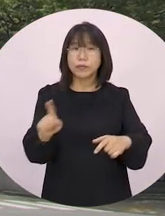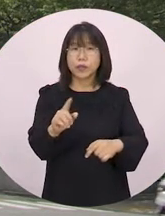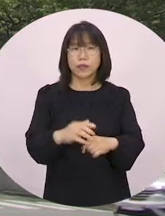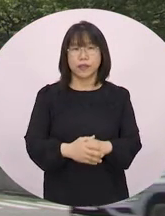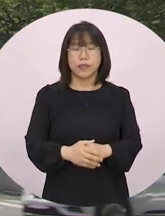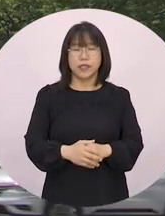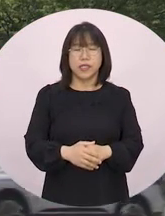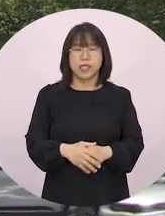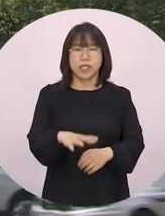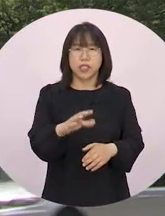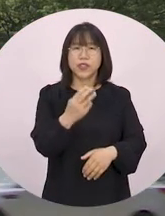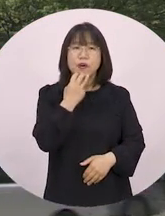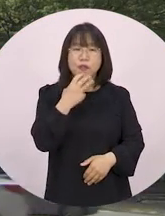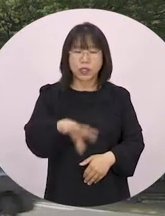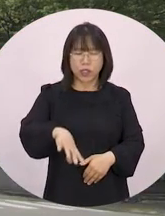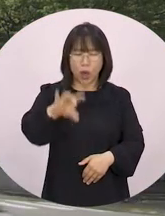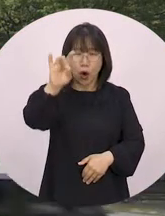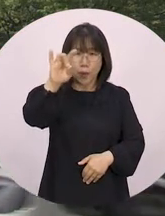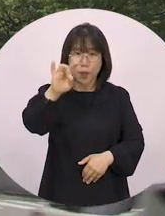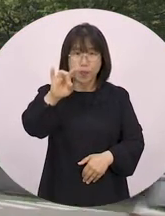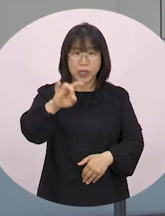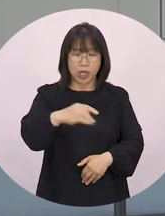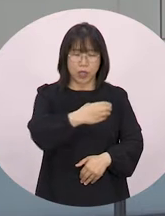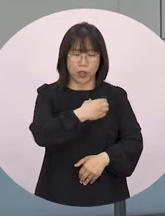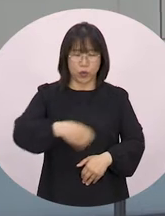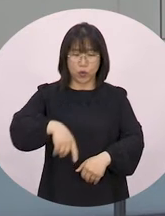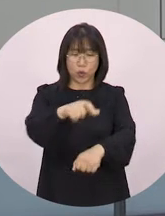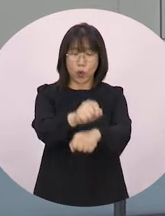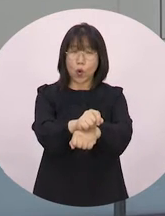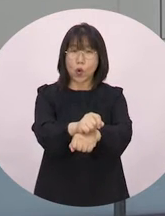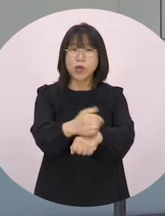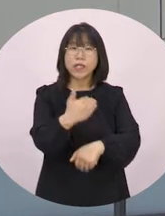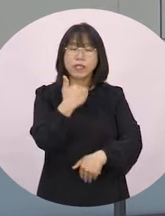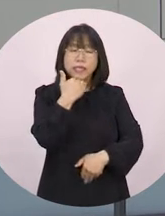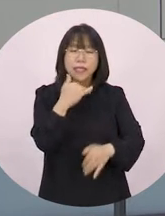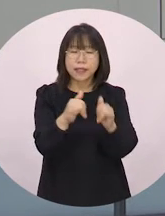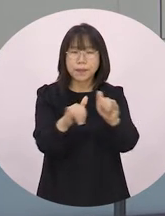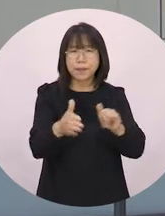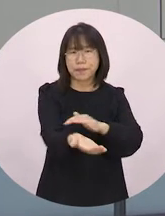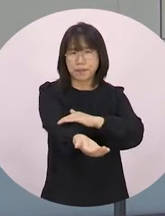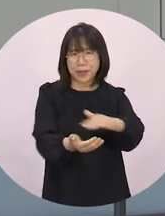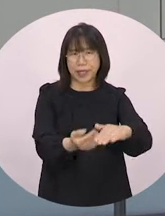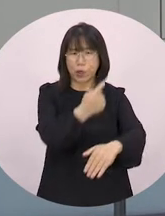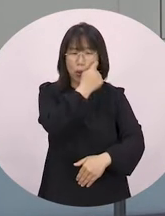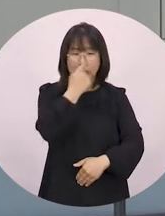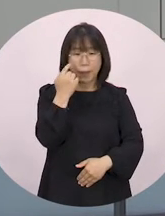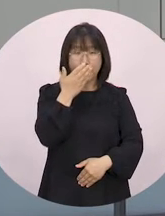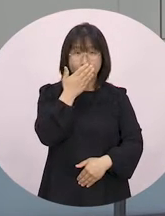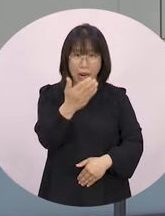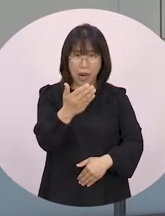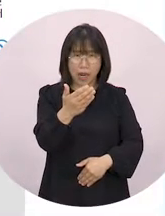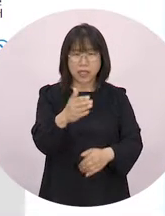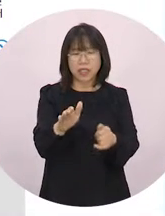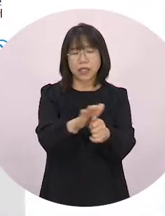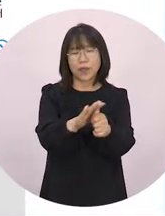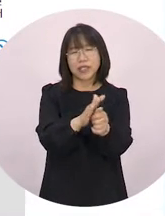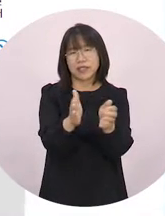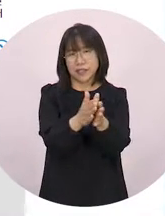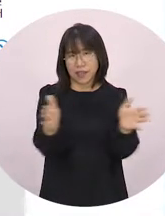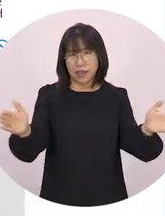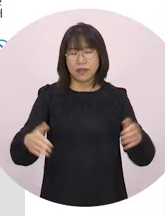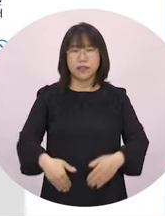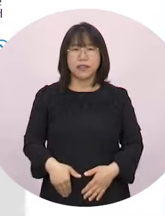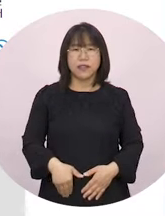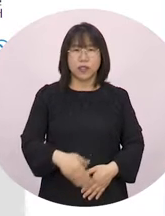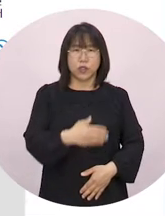강서구가 서울시 최초로 동주민센터 대기 현황을 실시간으로 확인할 수 있는 스마트 민원 대기 알림 서비스를